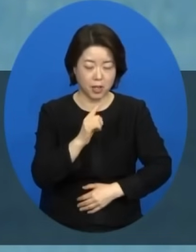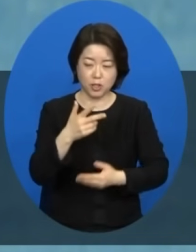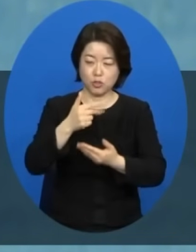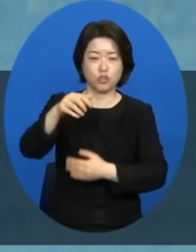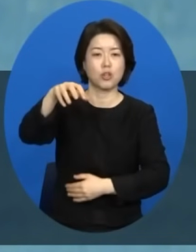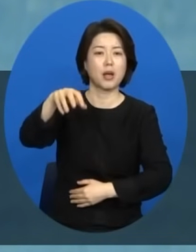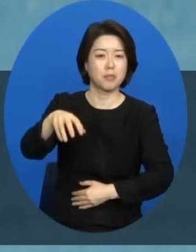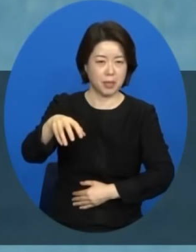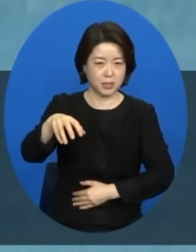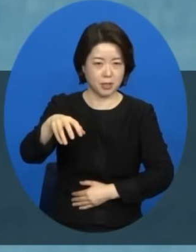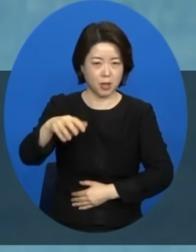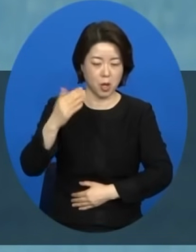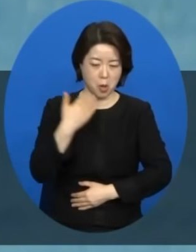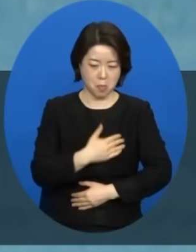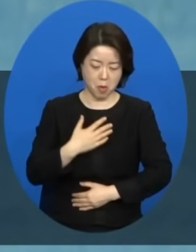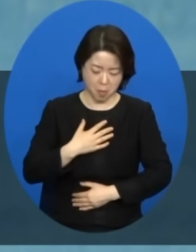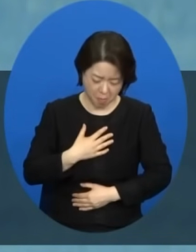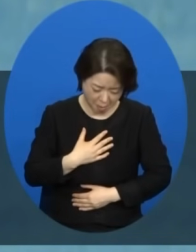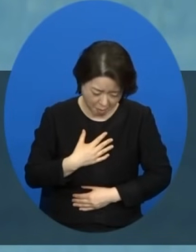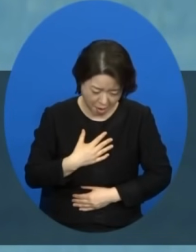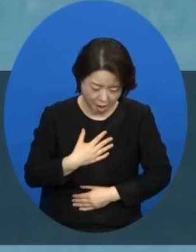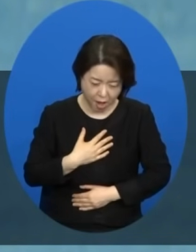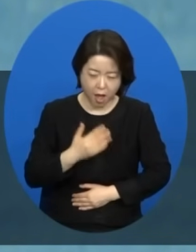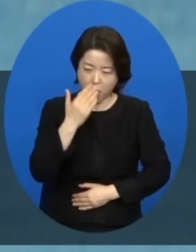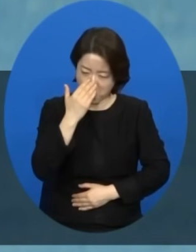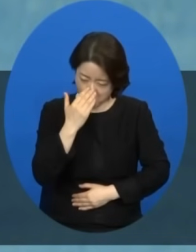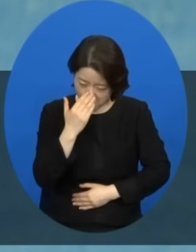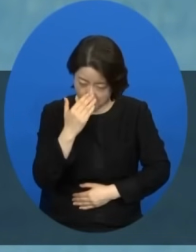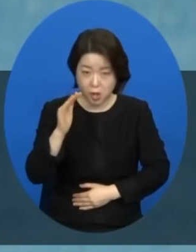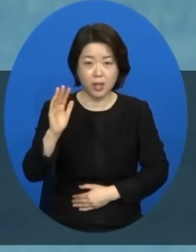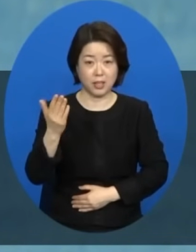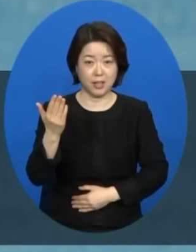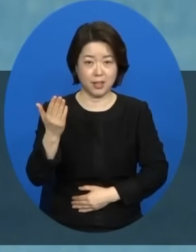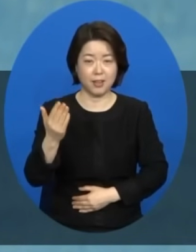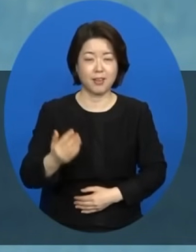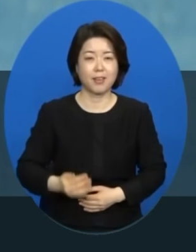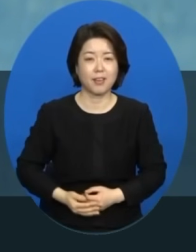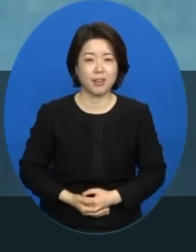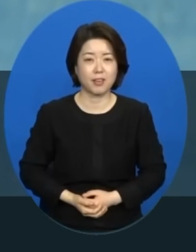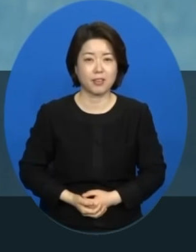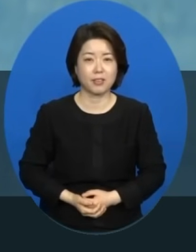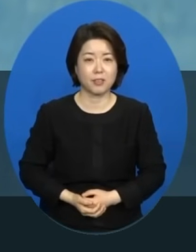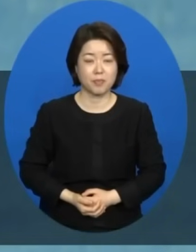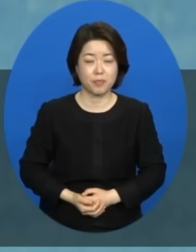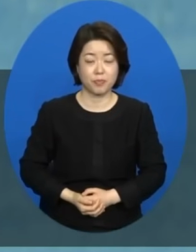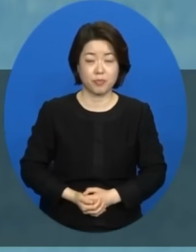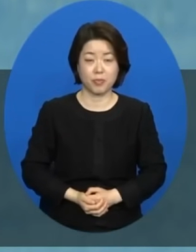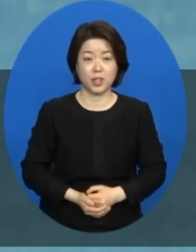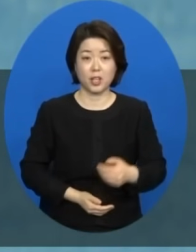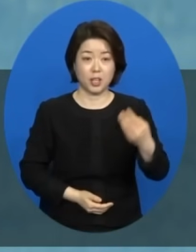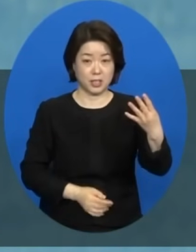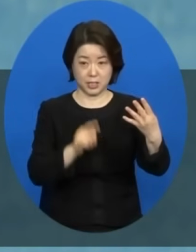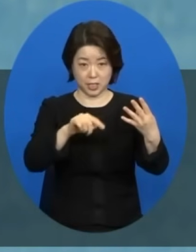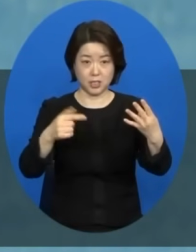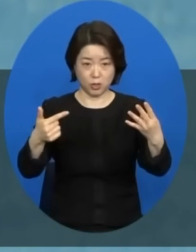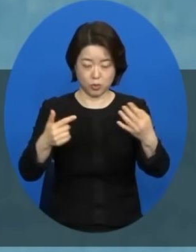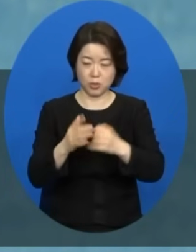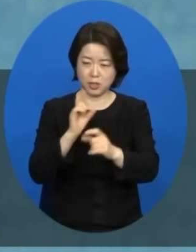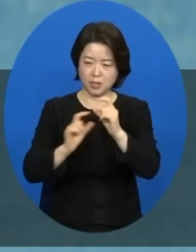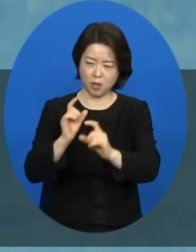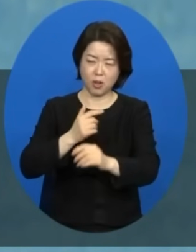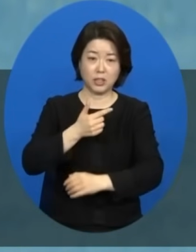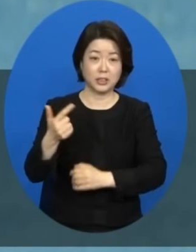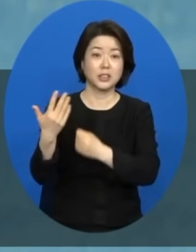낮추고 겸손해지는 것입니다. 자, 6절 말씀에 그러나 더 큰 은혜를